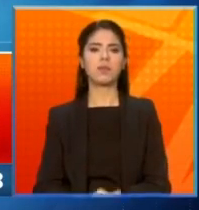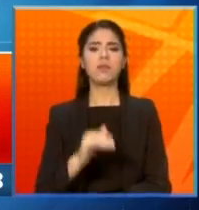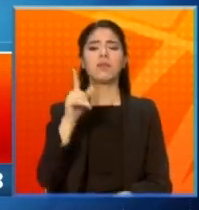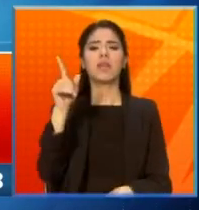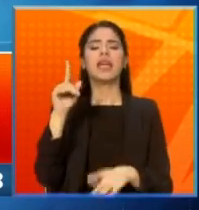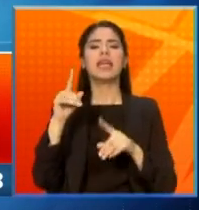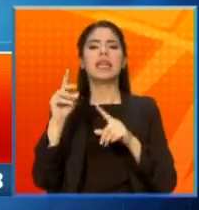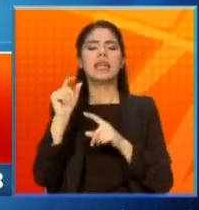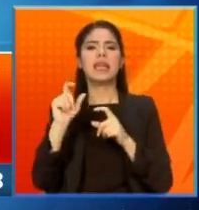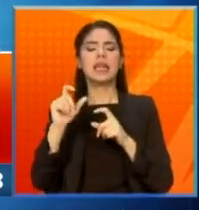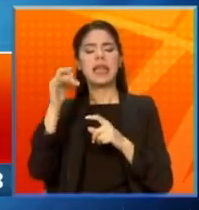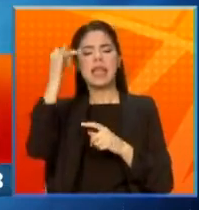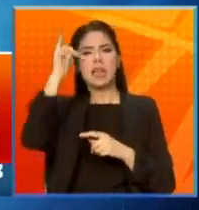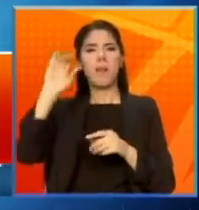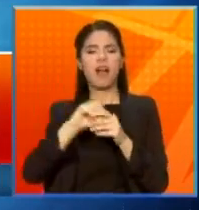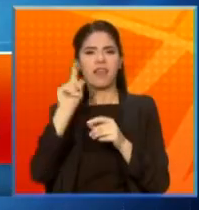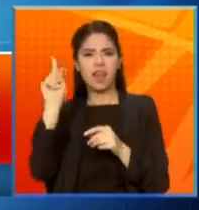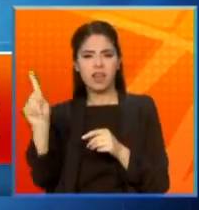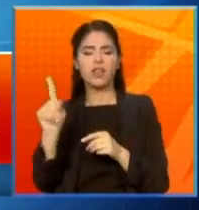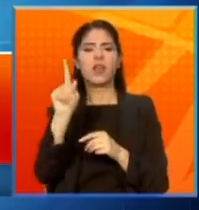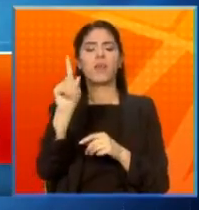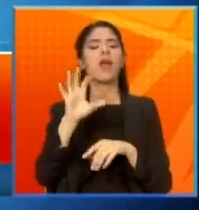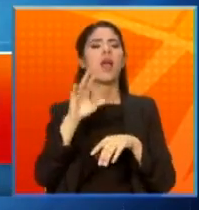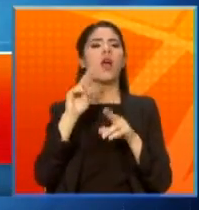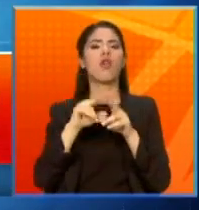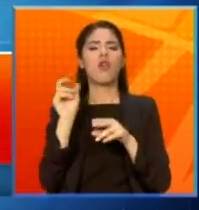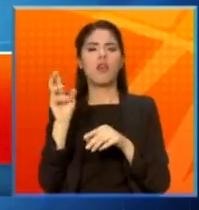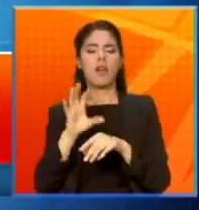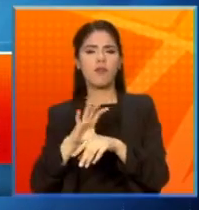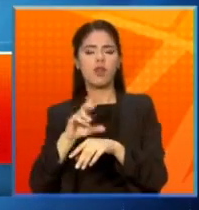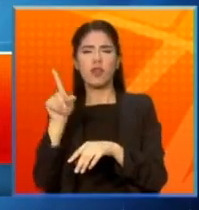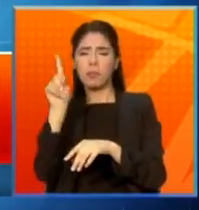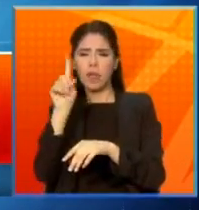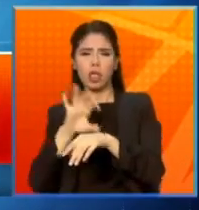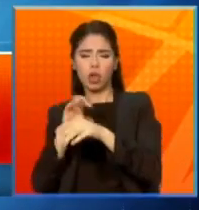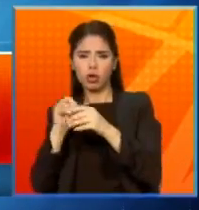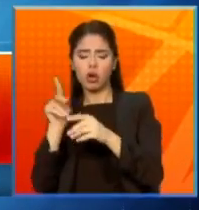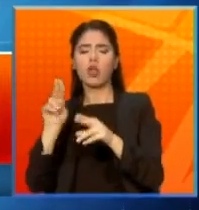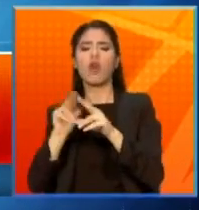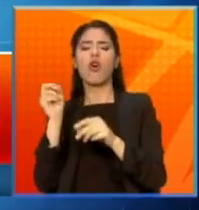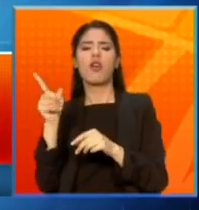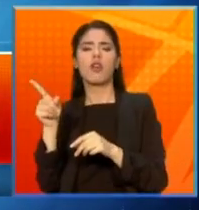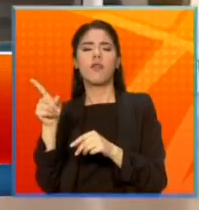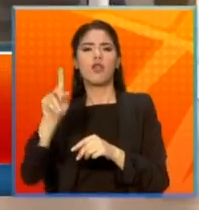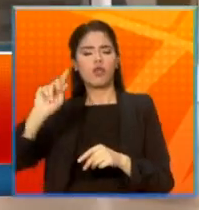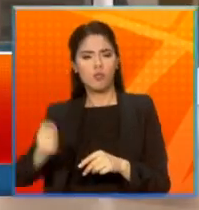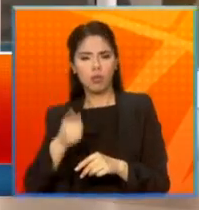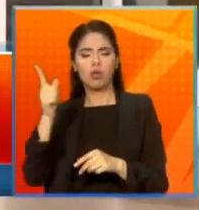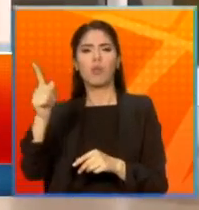İspanya'nın tatil cenneti Tenerife'de bir İtalyan doktorda virüs tespit edilmesi üzerine 1000 kişilik bir otel tecrit altına